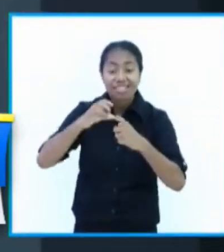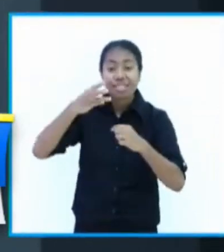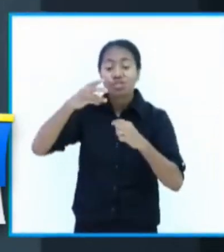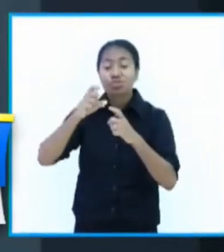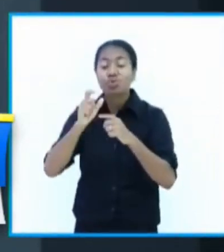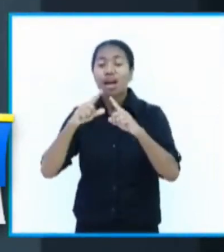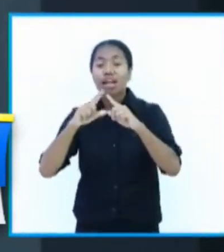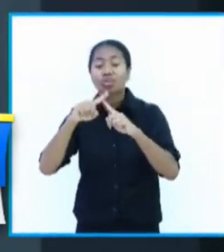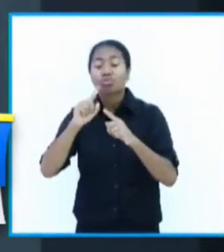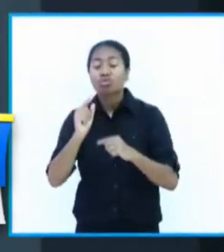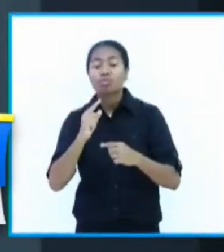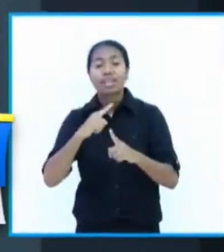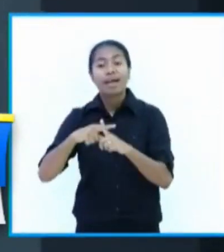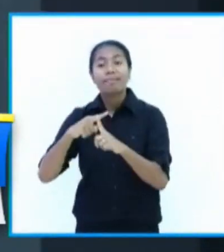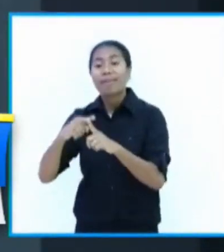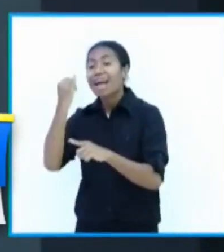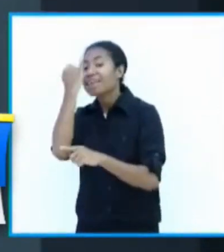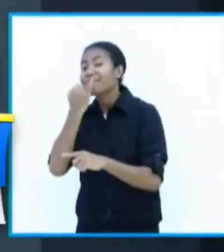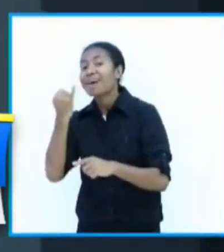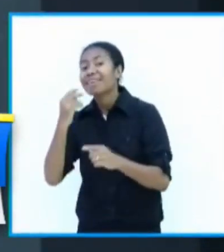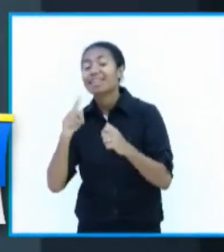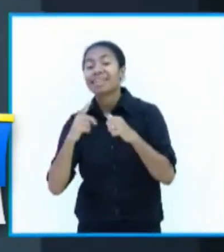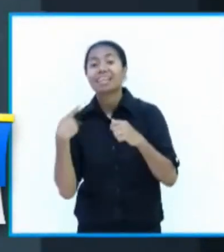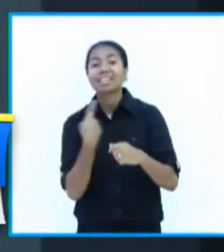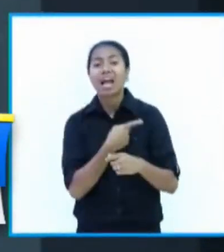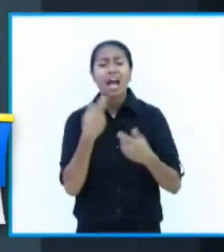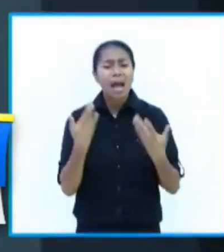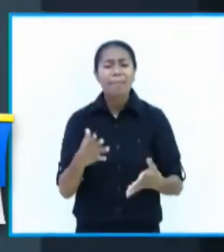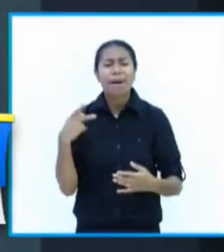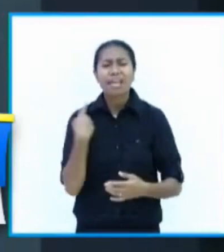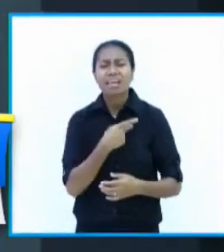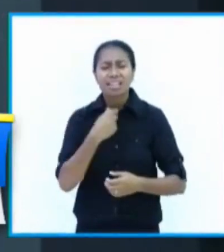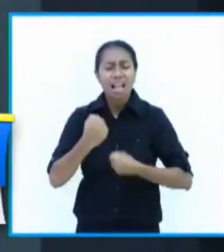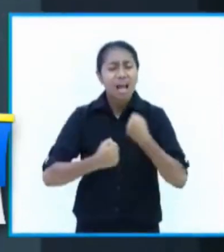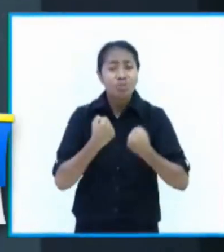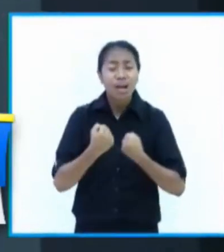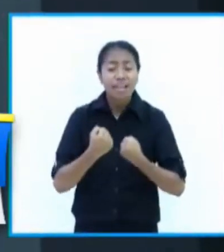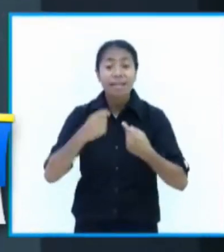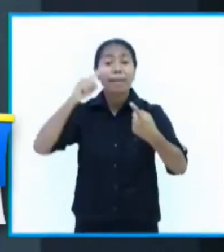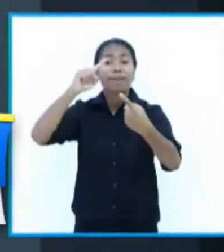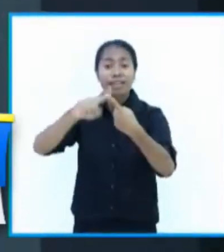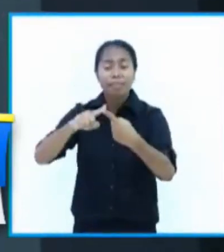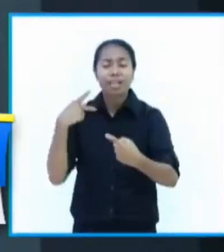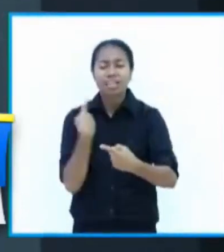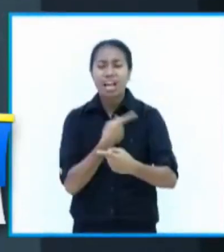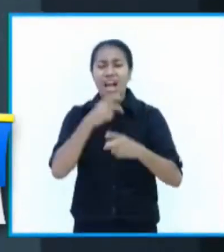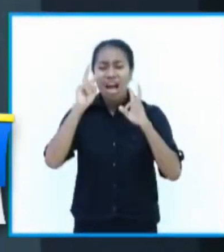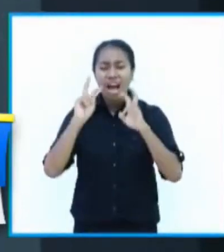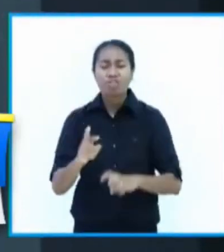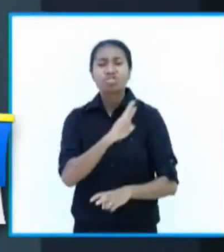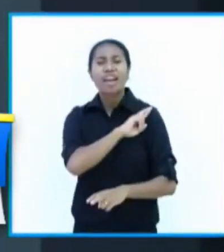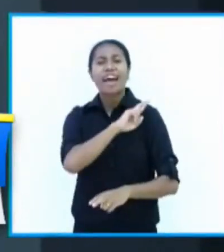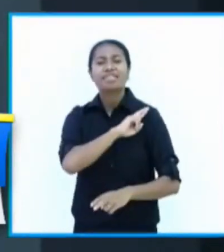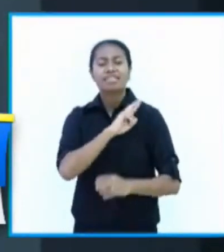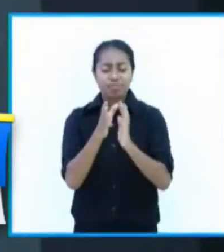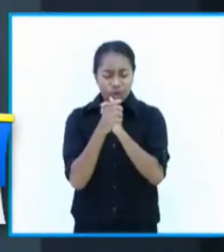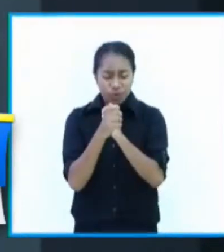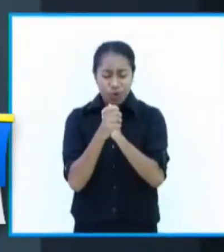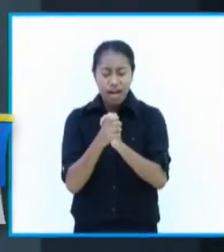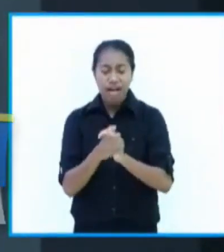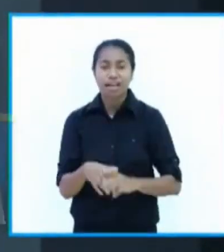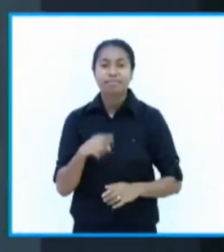iman kita apa yang kita bisa lakukan pertama rajin doa karena dengan doa menguatkan kita dari pencobaan